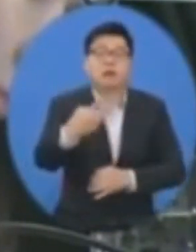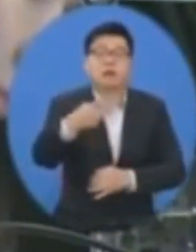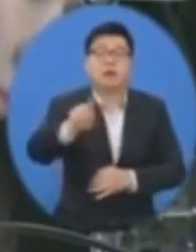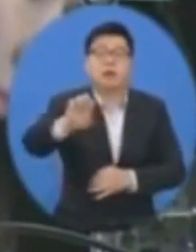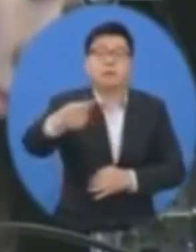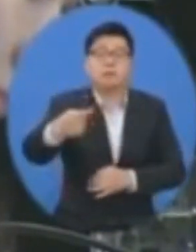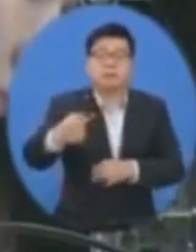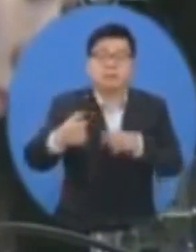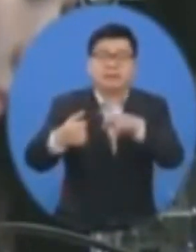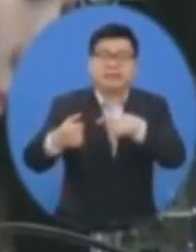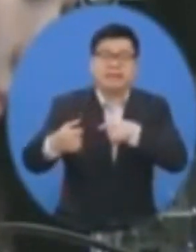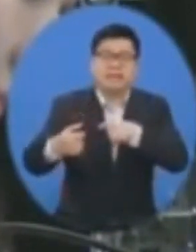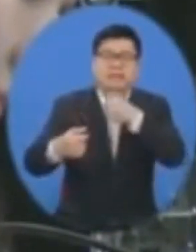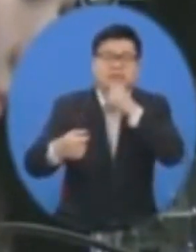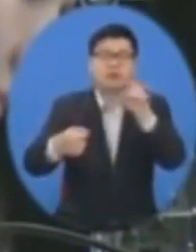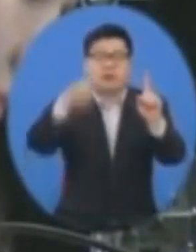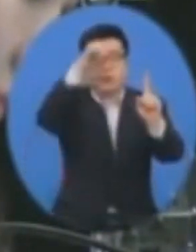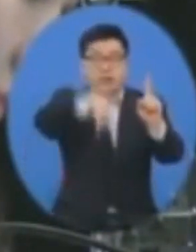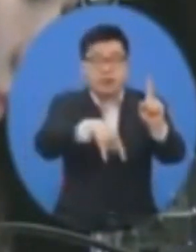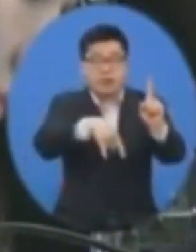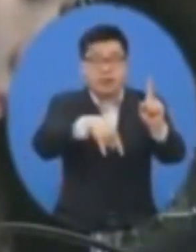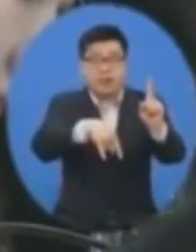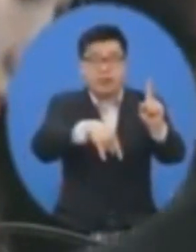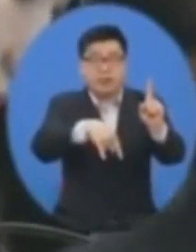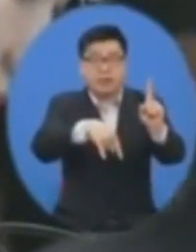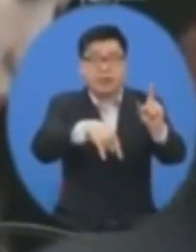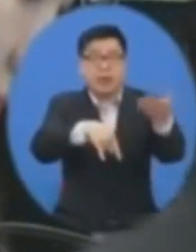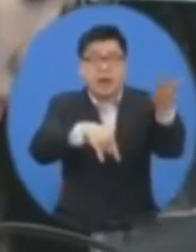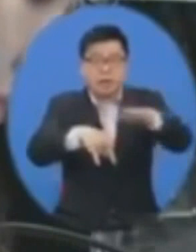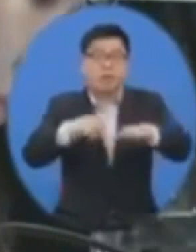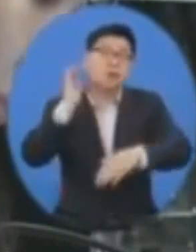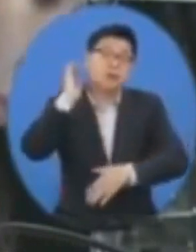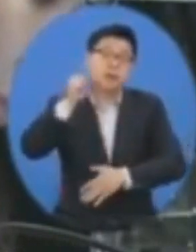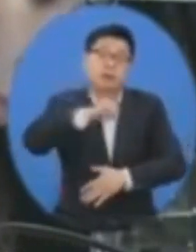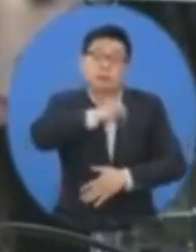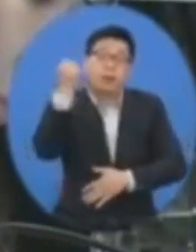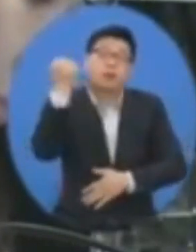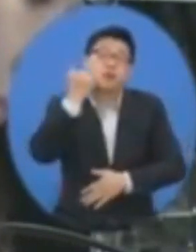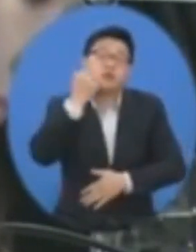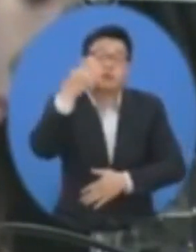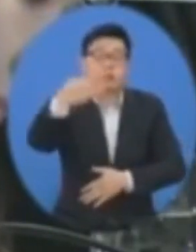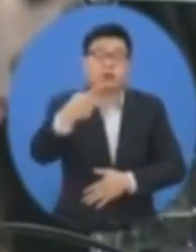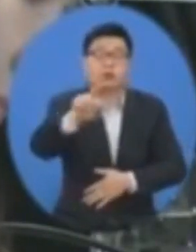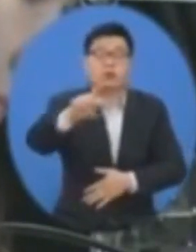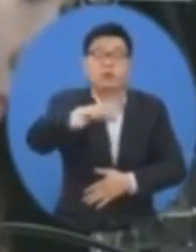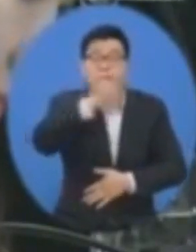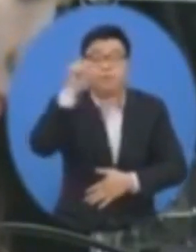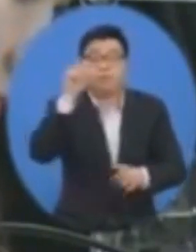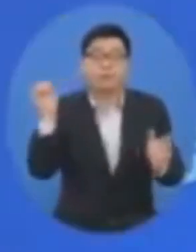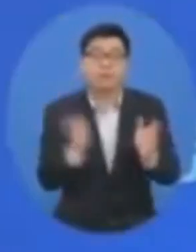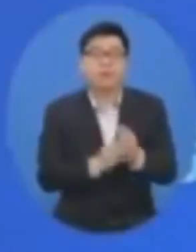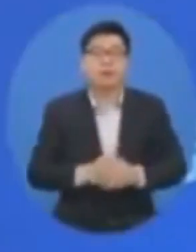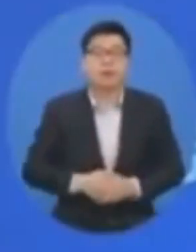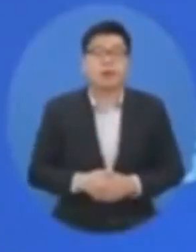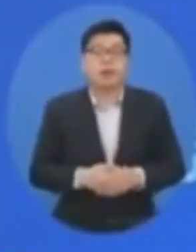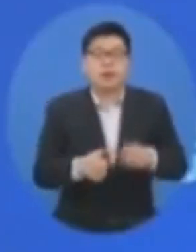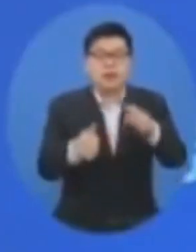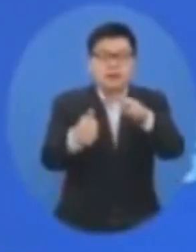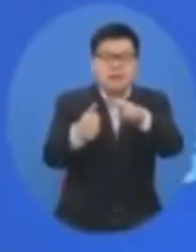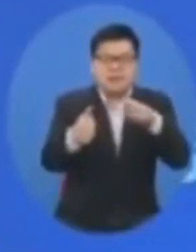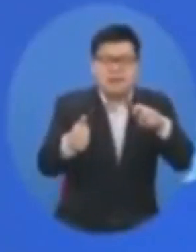비호감도가 압도적으로 1위였습니다. 그렇지만 트럼프가 됐습니다. 압도적인 1위로 비호감도가